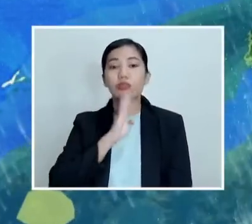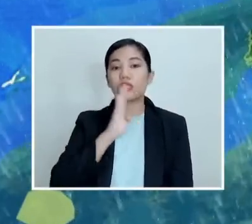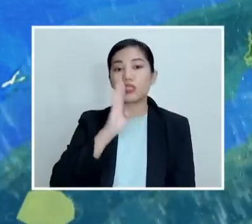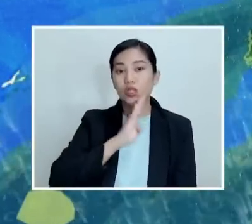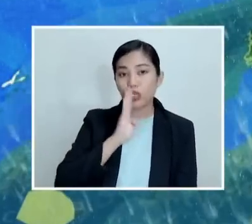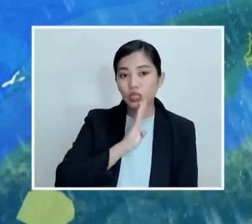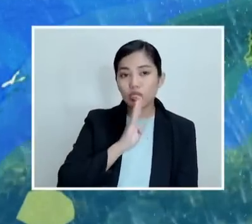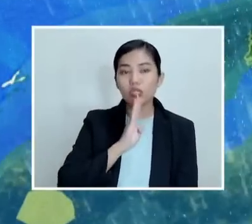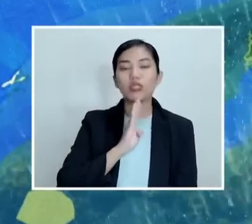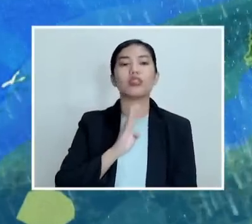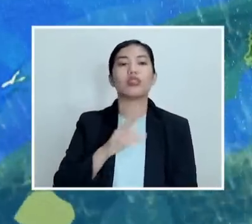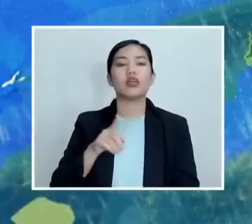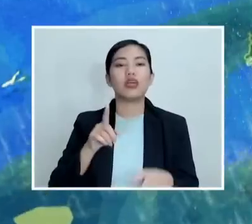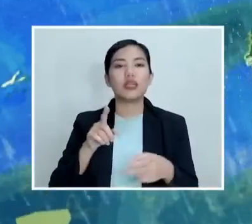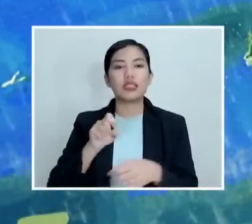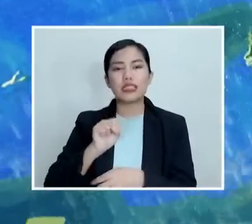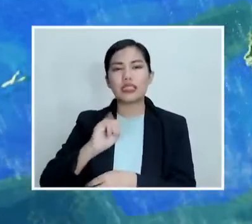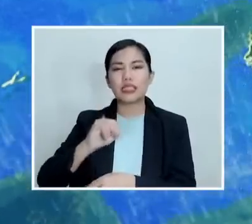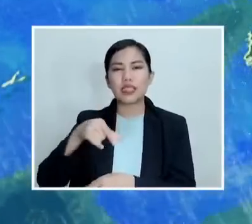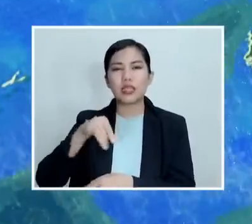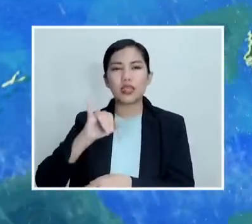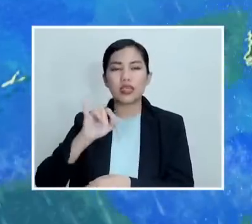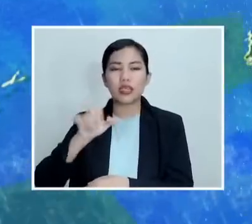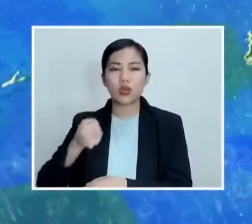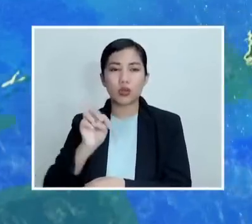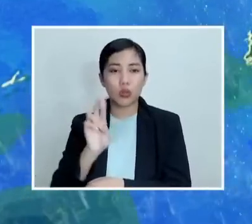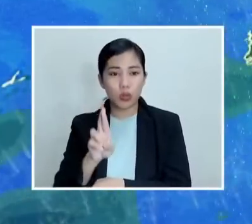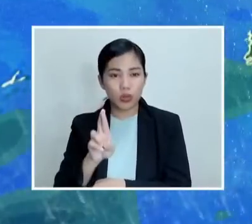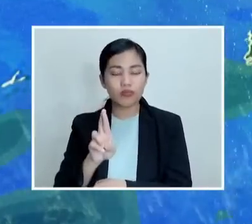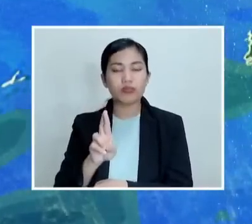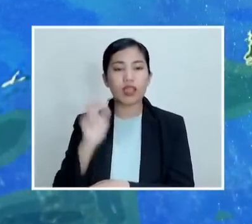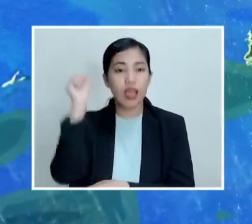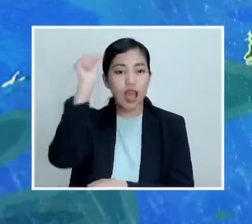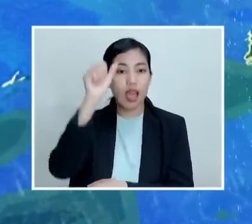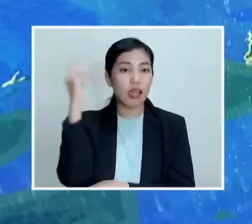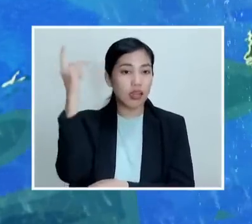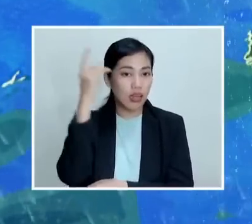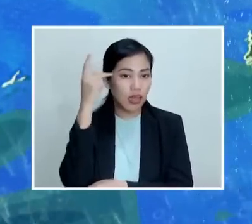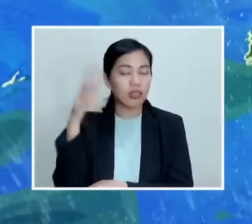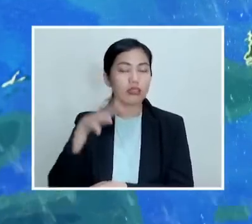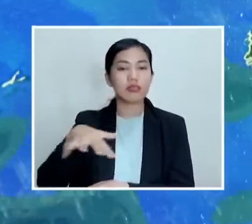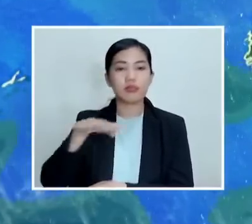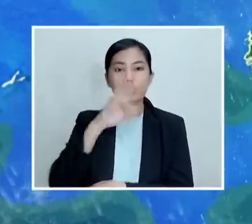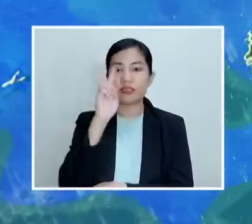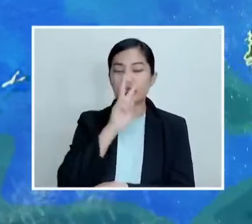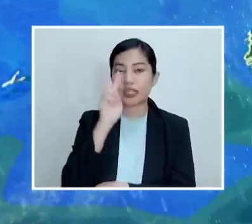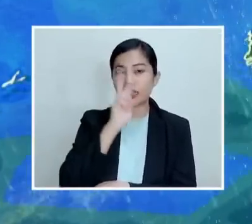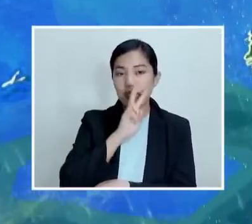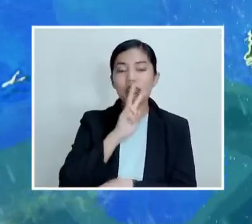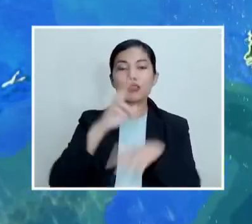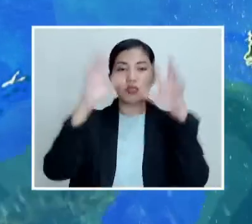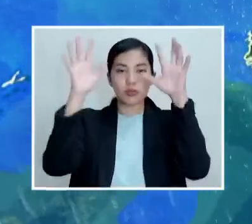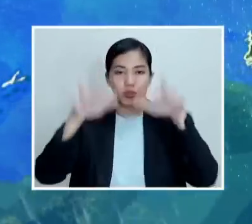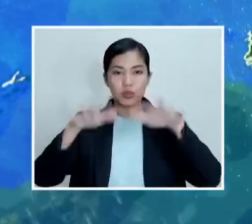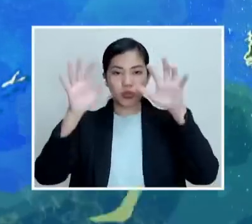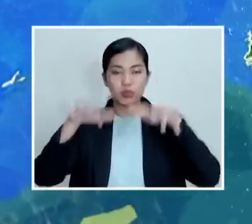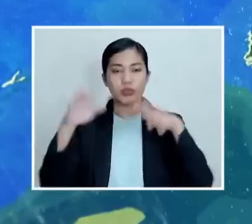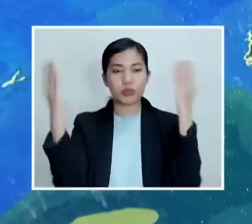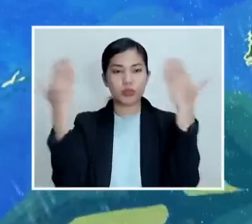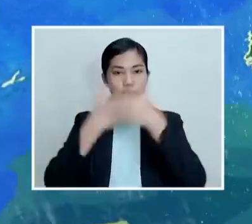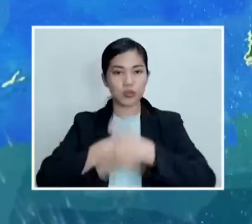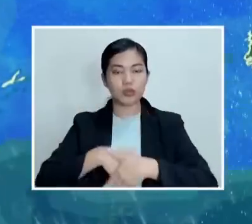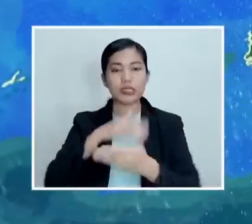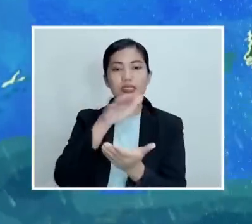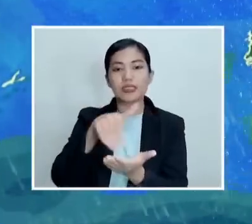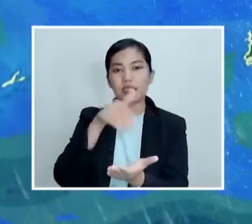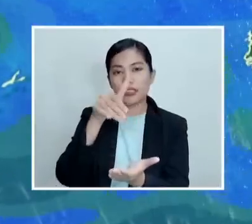dyan po sa Aklan. Sa tanghali, maulan na rin sa halos buong Visayas at hapon po hanggang gabi, maulan pa dito sa Central